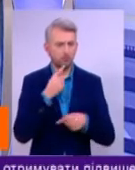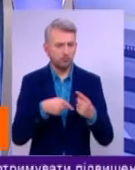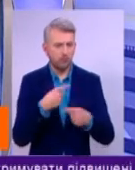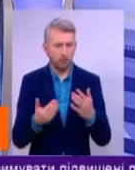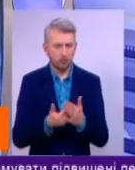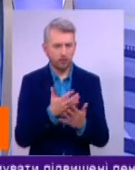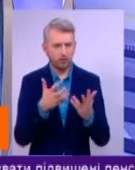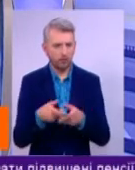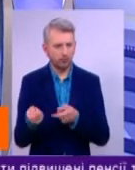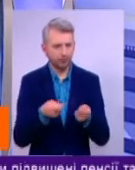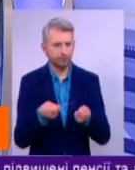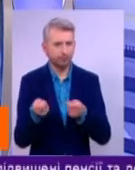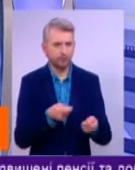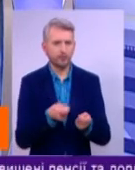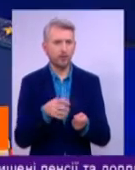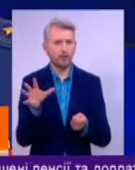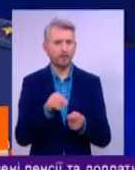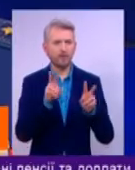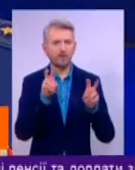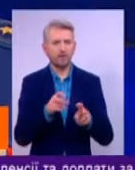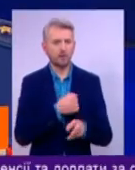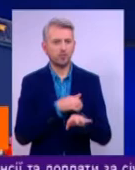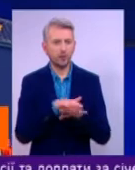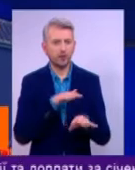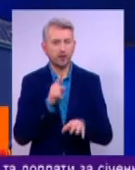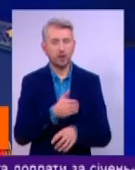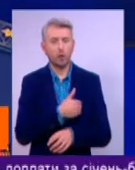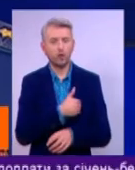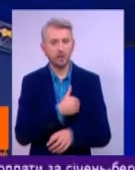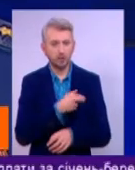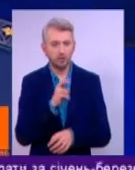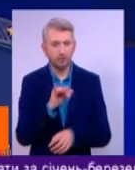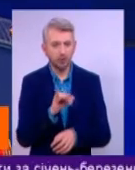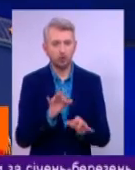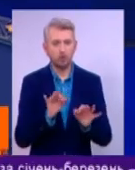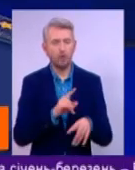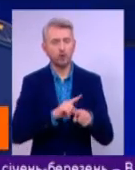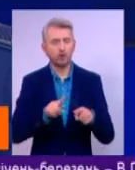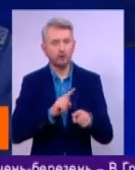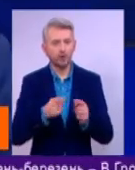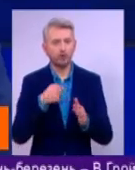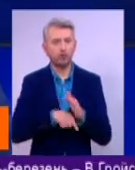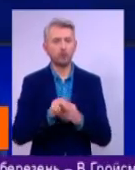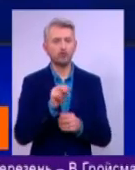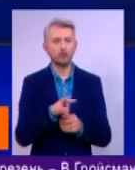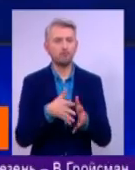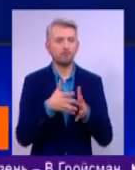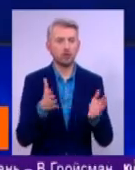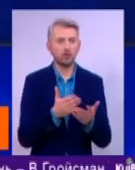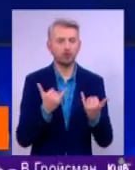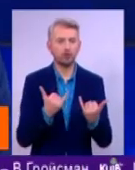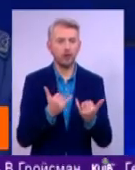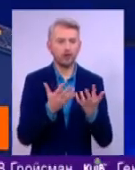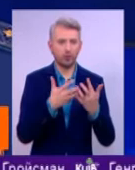техніка, всі види Збройних сил, але хотіли б безумовно швидше, тому що чим більше